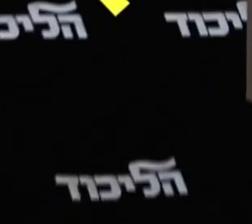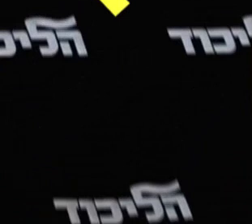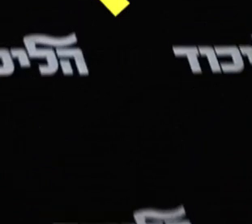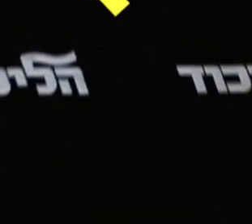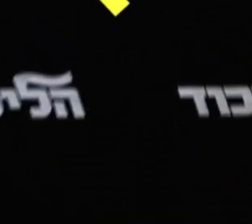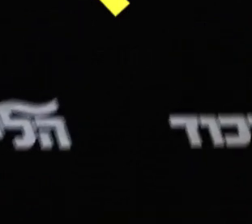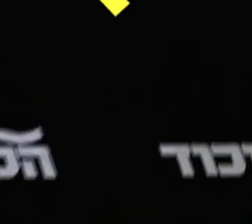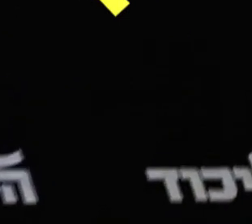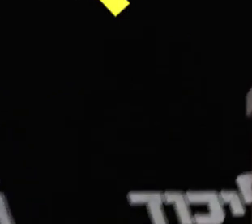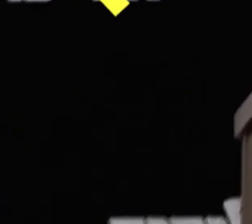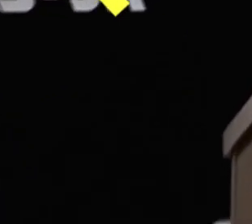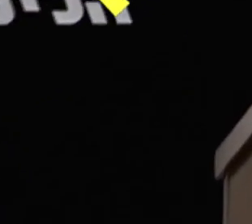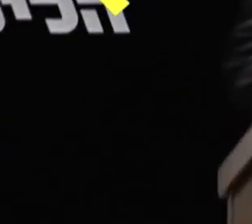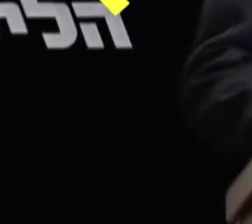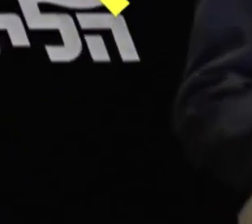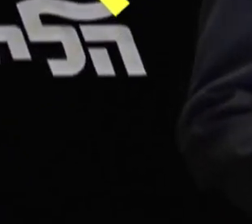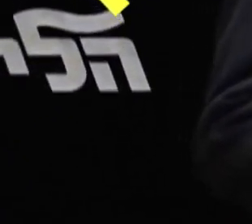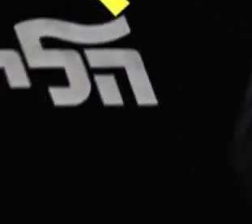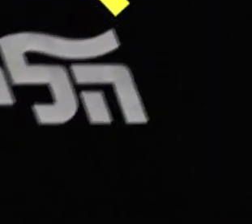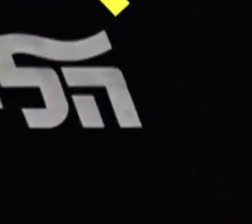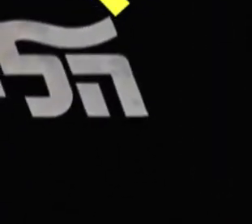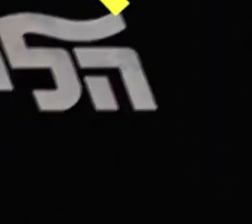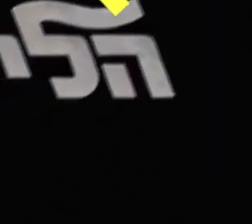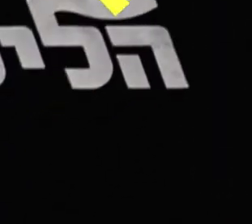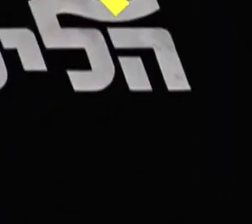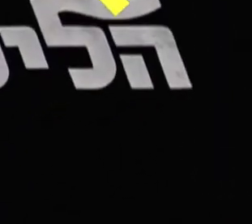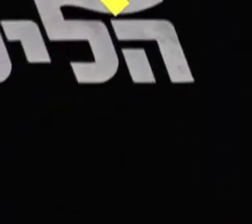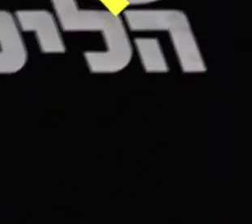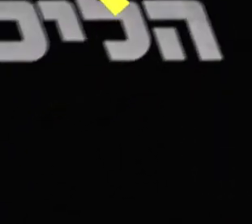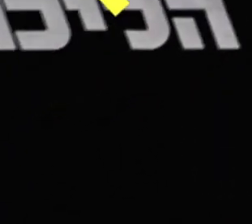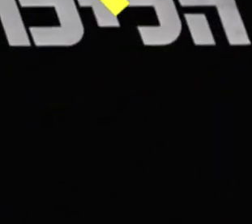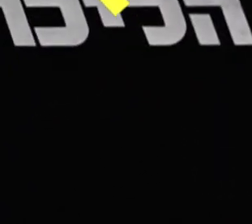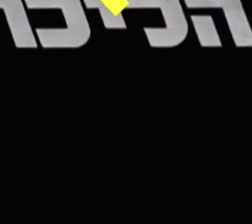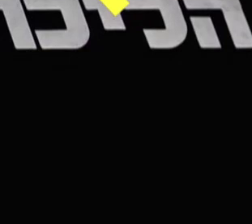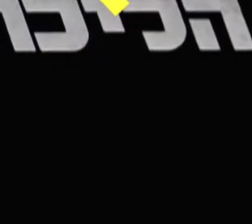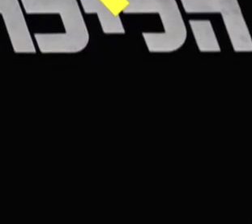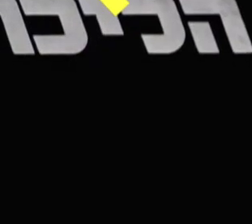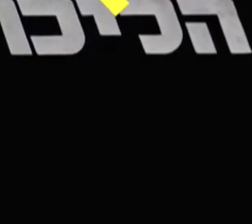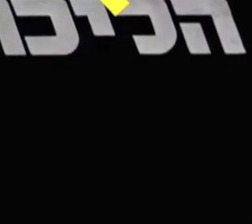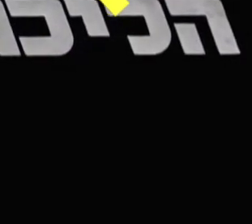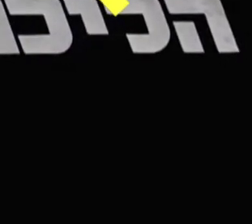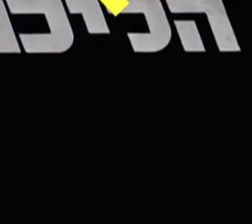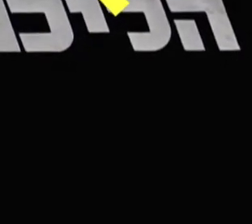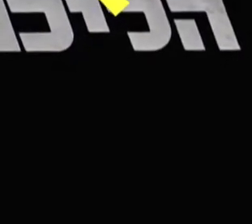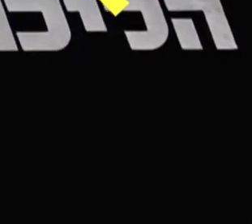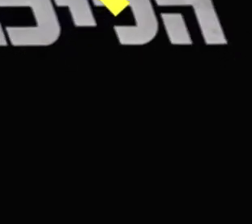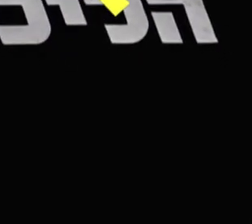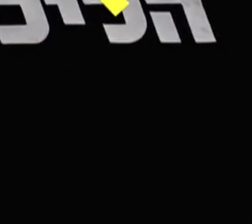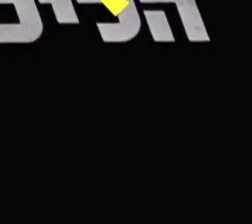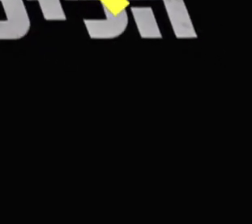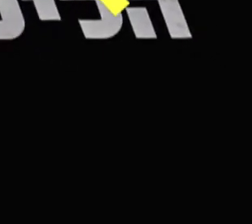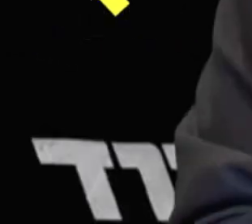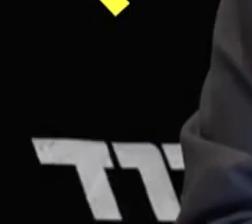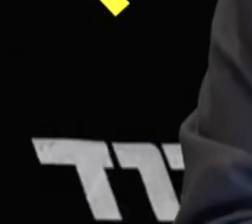החסינות של נתניהו. רגע לפני פקיעת האולטימטום, מבקש ראש הממשלה חסינות מהעמדה לדין. בכוונתי לפנות ליושב